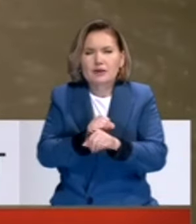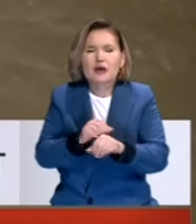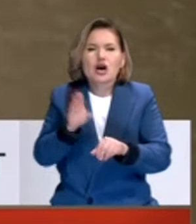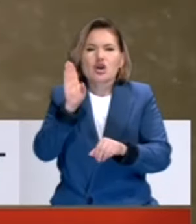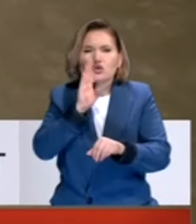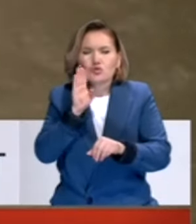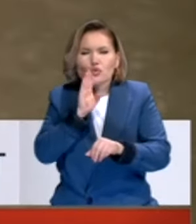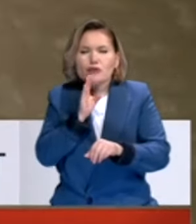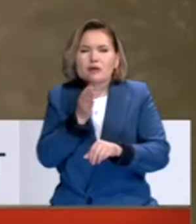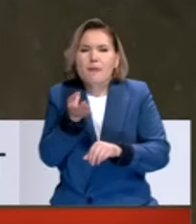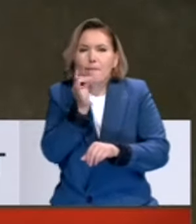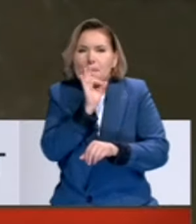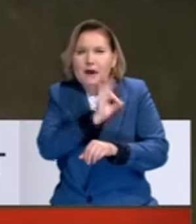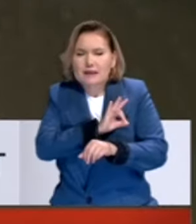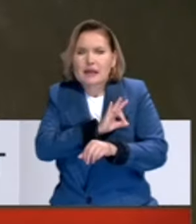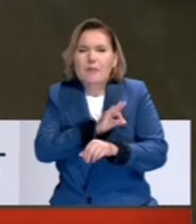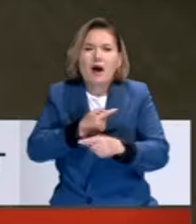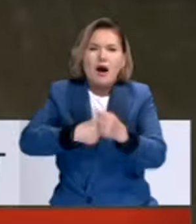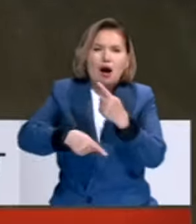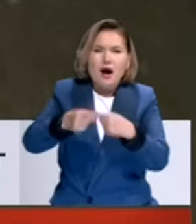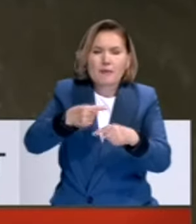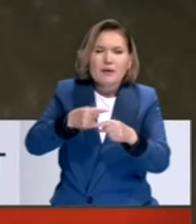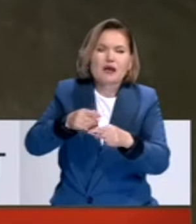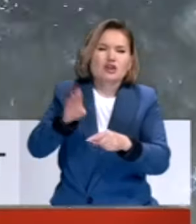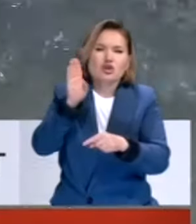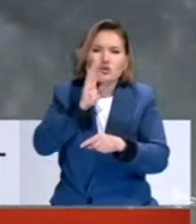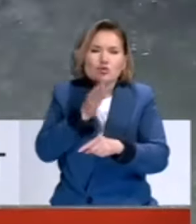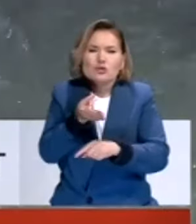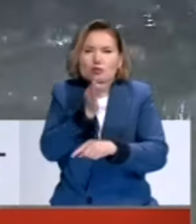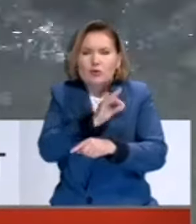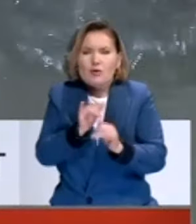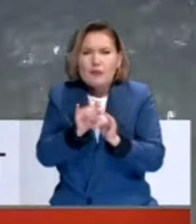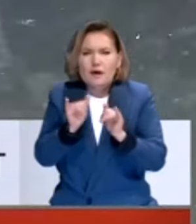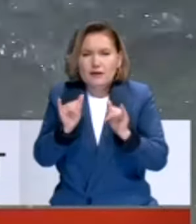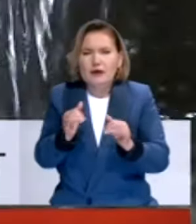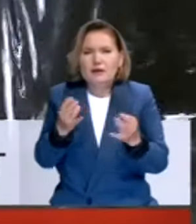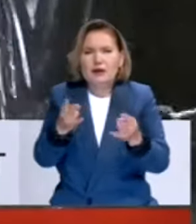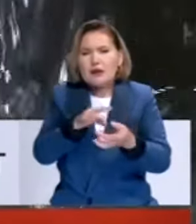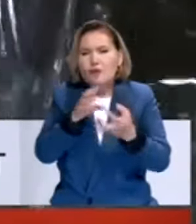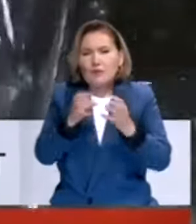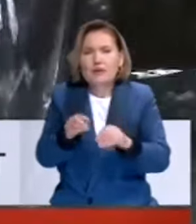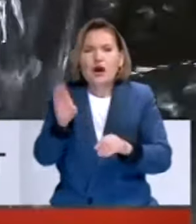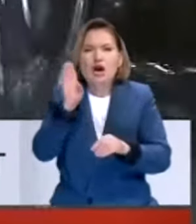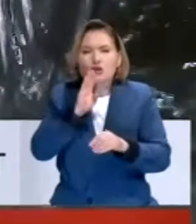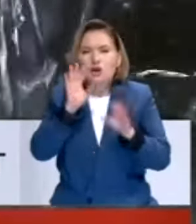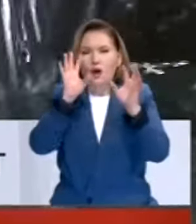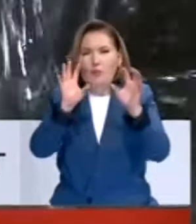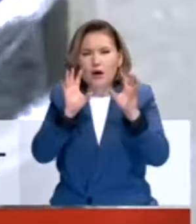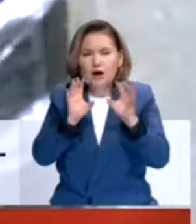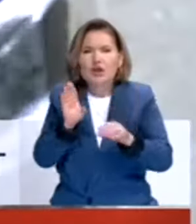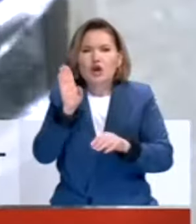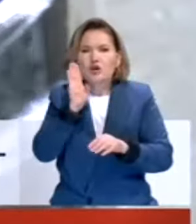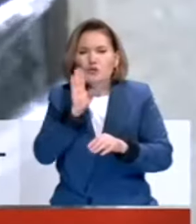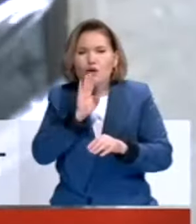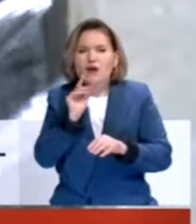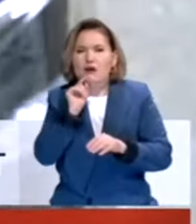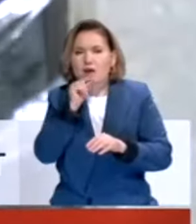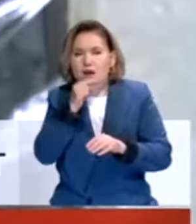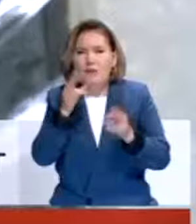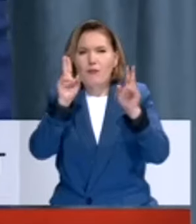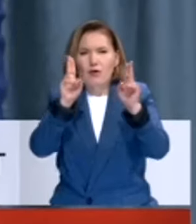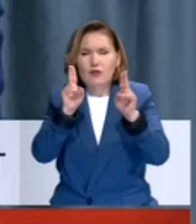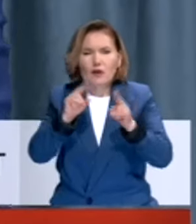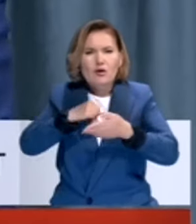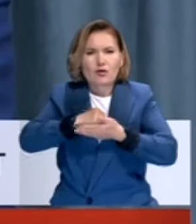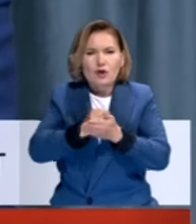пайдаланылған суды қайта өңдеу ісін қолға алып, бұл бағытта жұмысты күшейту керек, дейді сала мамандары. Сондай-ақ су кодексінде су қолдану нормасын енгізу